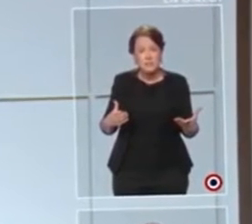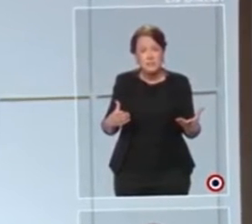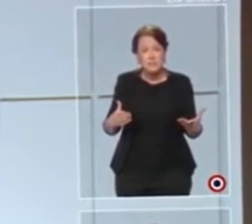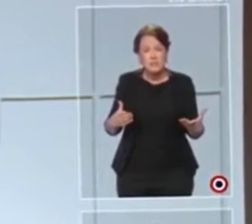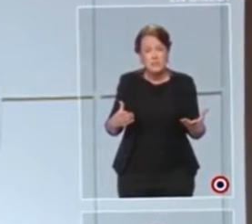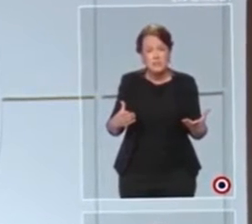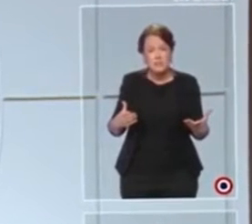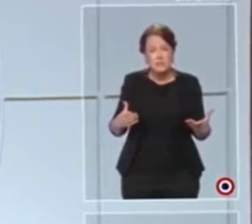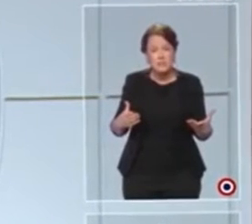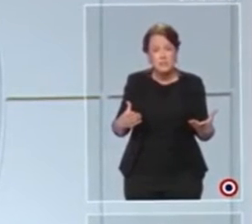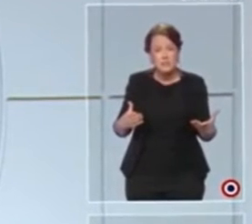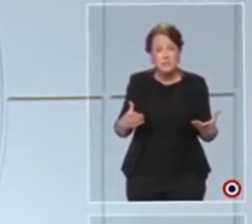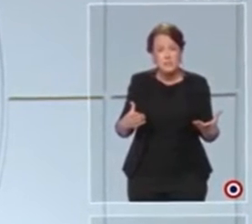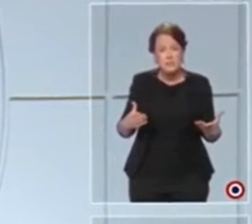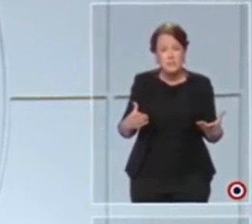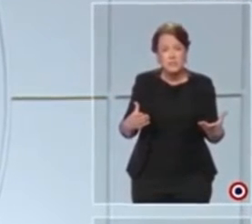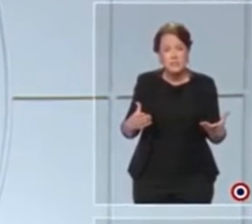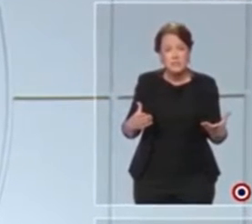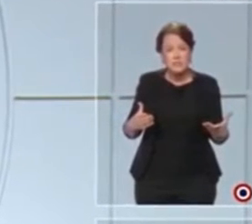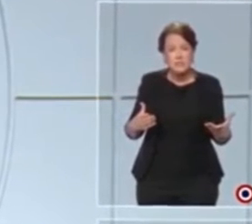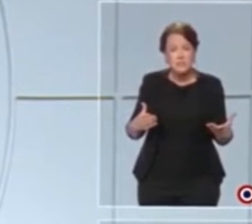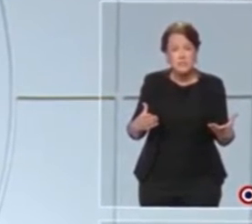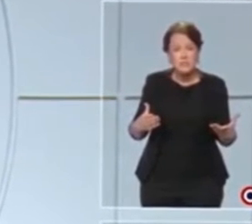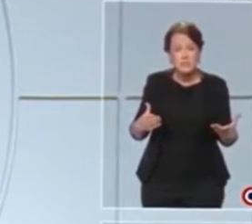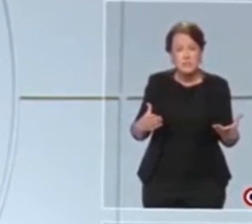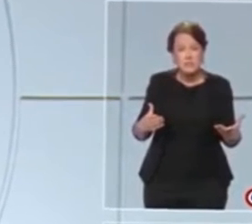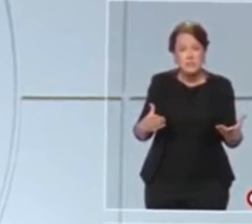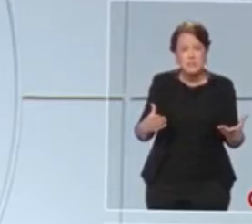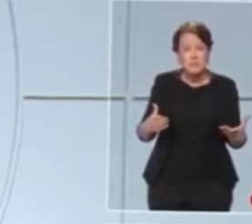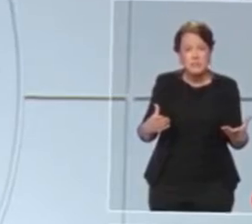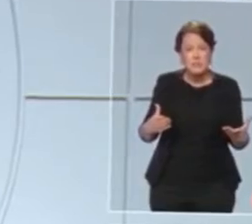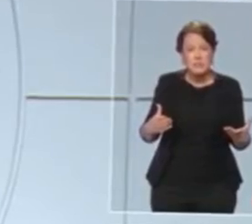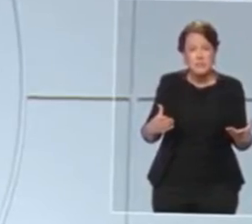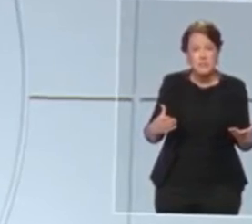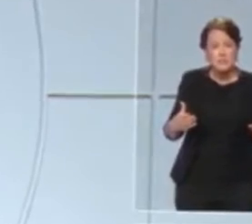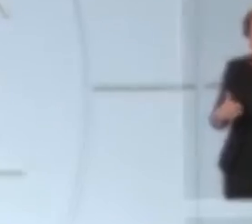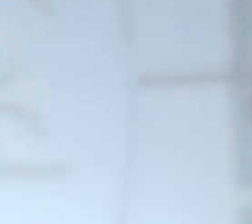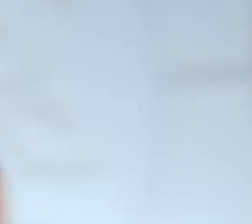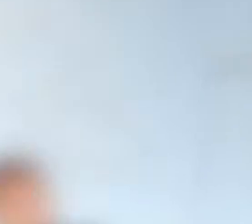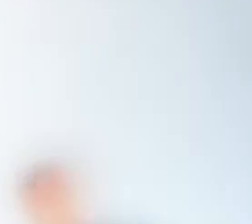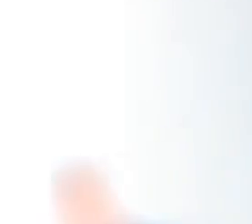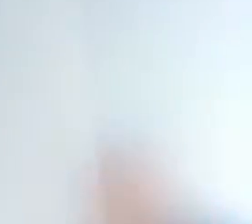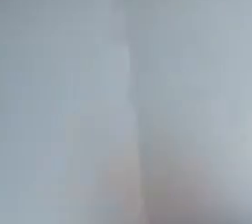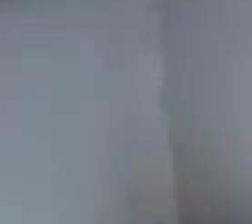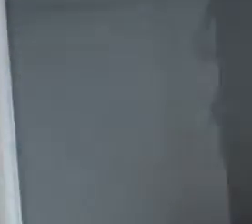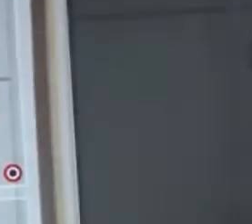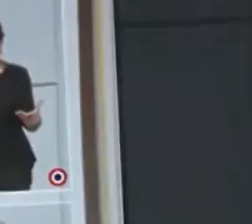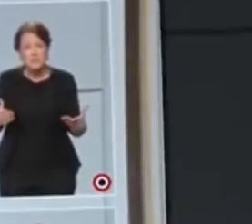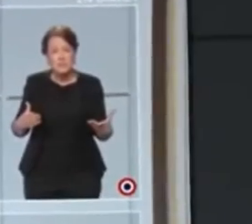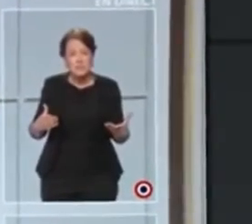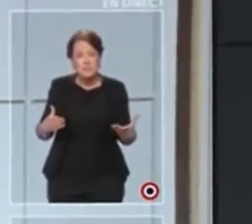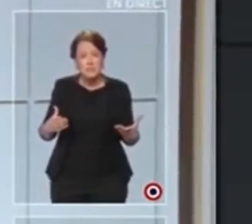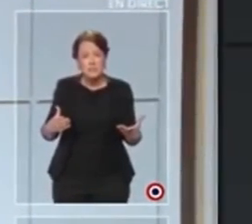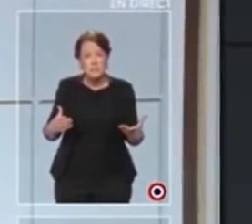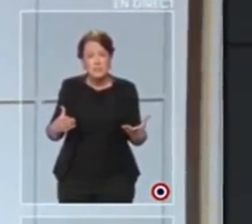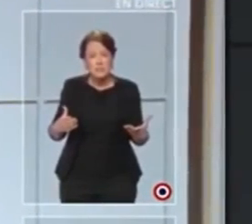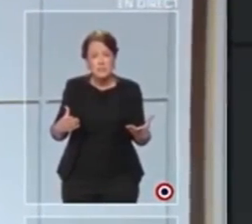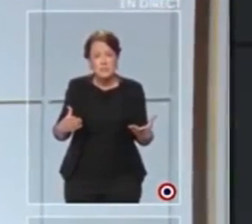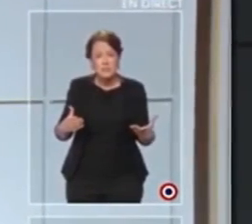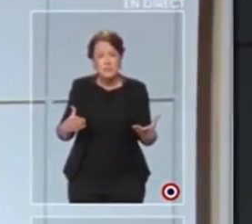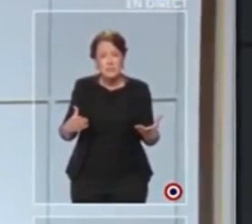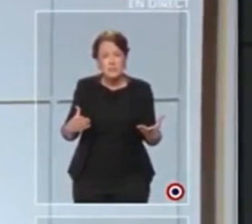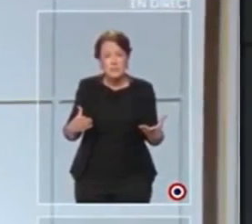Si les déplacements entre régions ne seront pas régulés, Emmanuel Macron a appelé les Français à une règle de 6 à table.